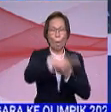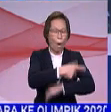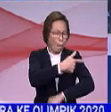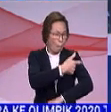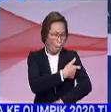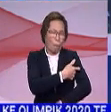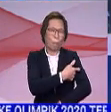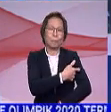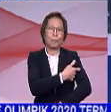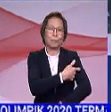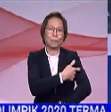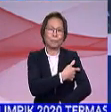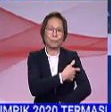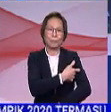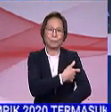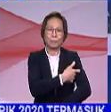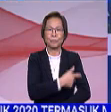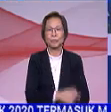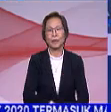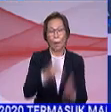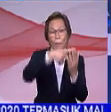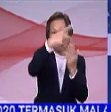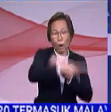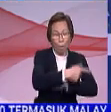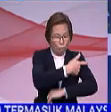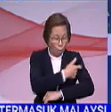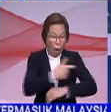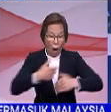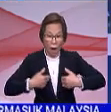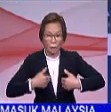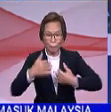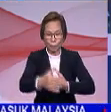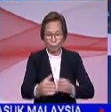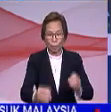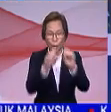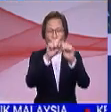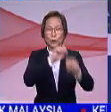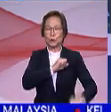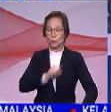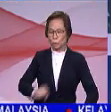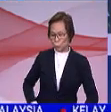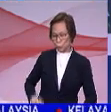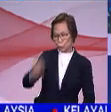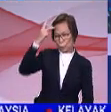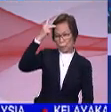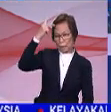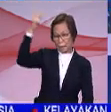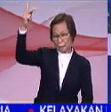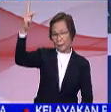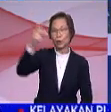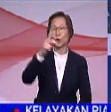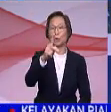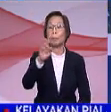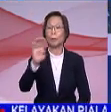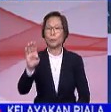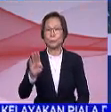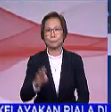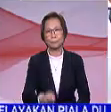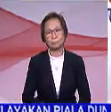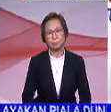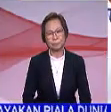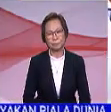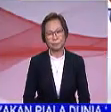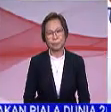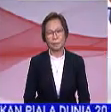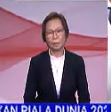vaksinasi konflik 19 kebangsaan program berkenaan diadakan di pejabat Sultan Kelantan di istana balla besar Hai